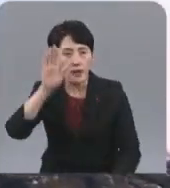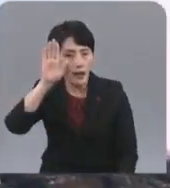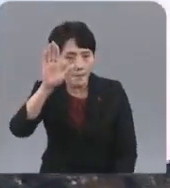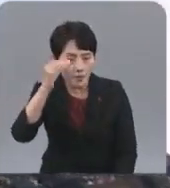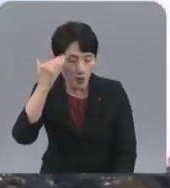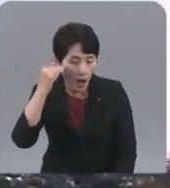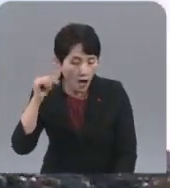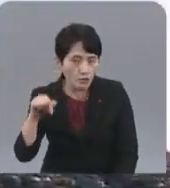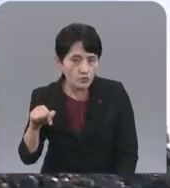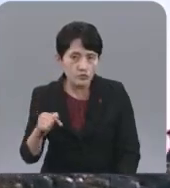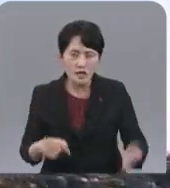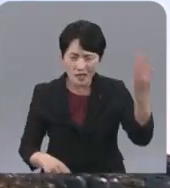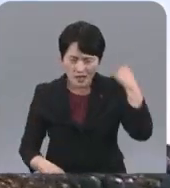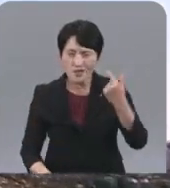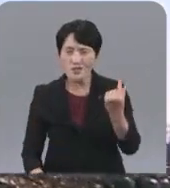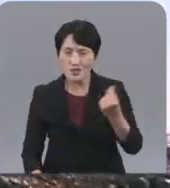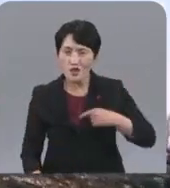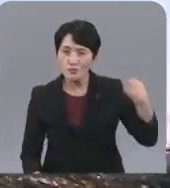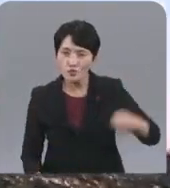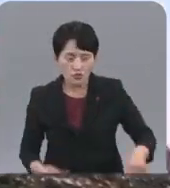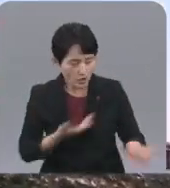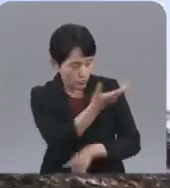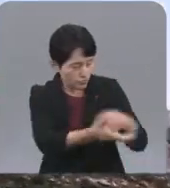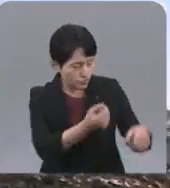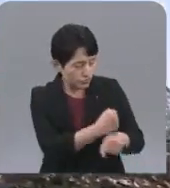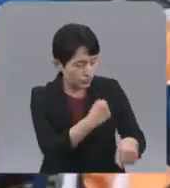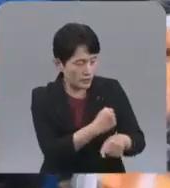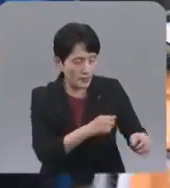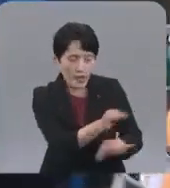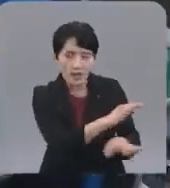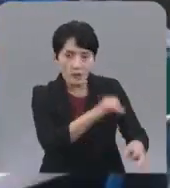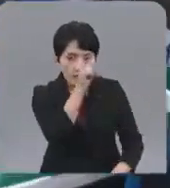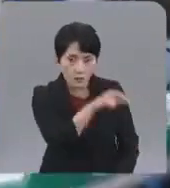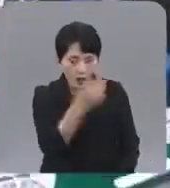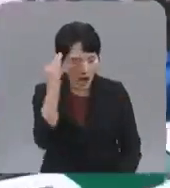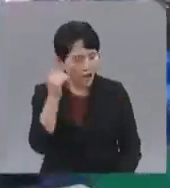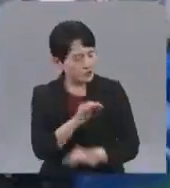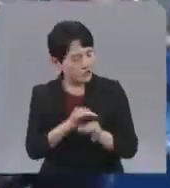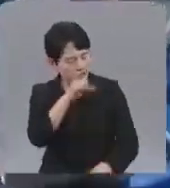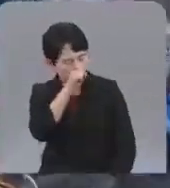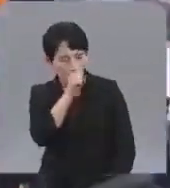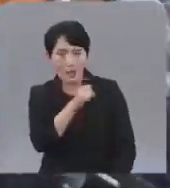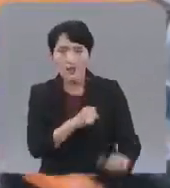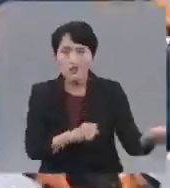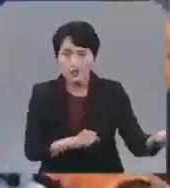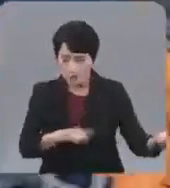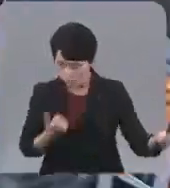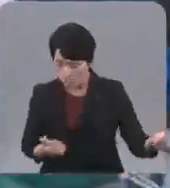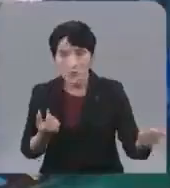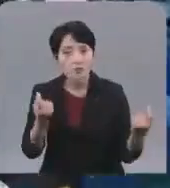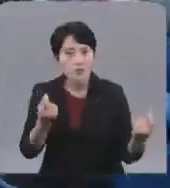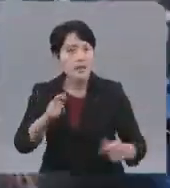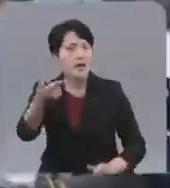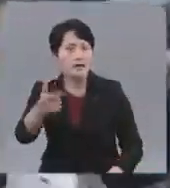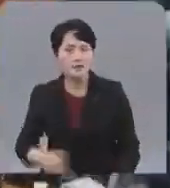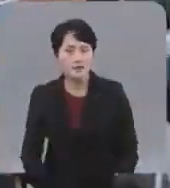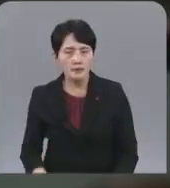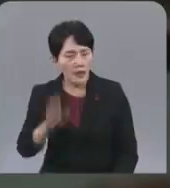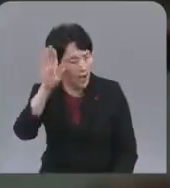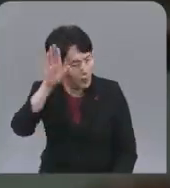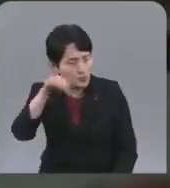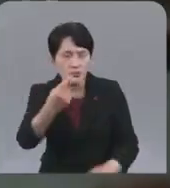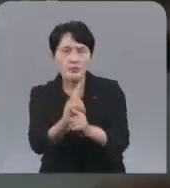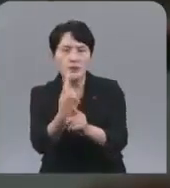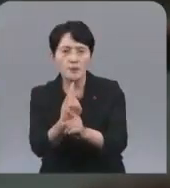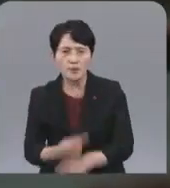Corée la Bok ce changement peut s'expliquer par l'évolution de la structure de la croissance chinoise depuis le début des années 2010